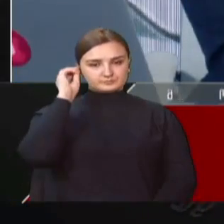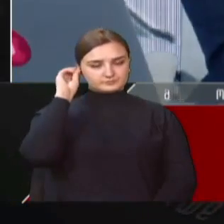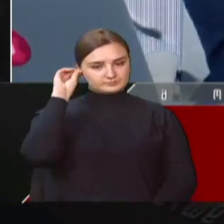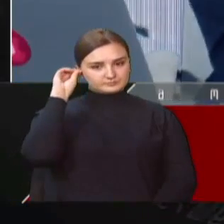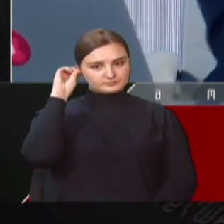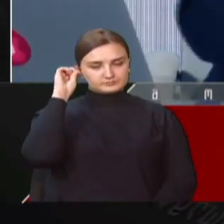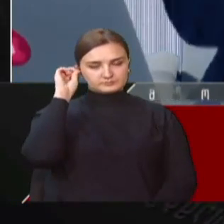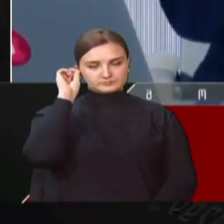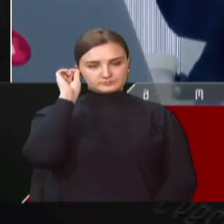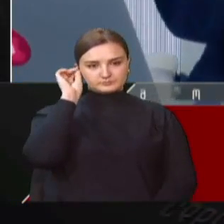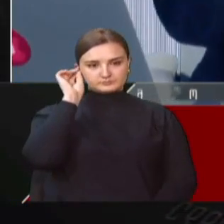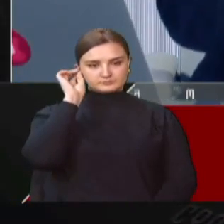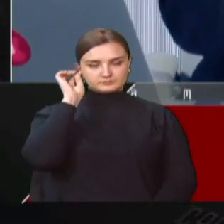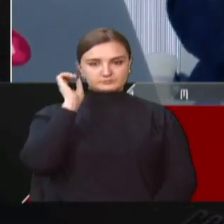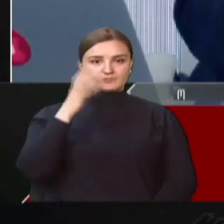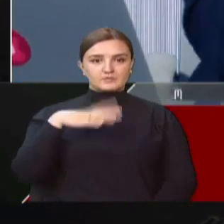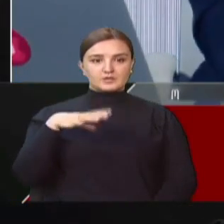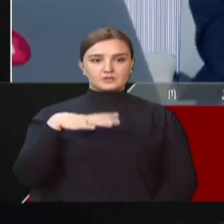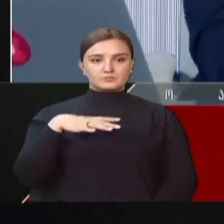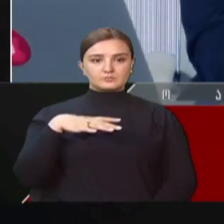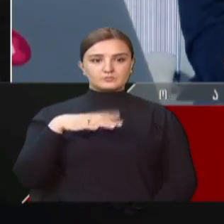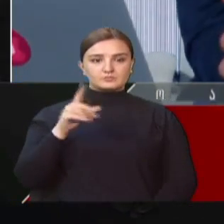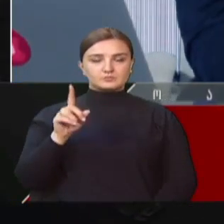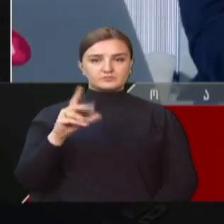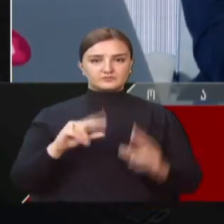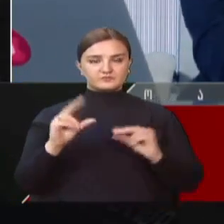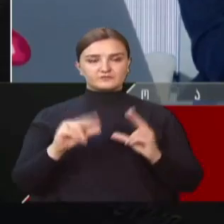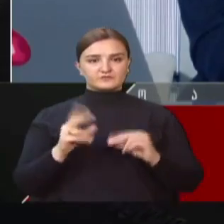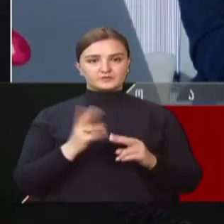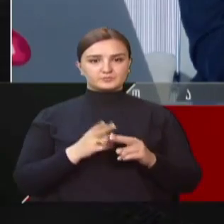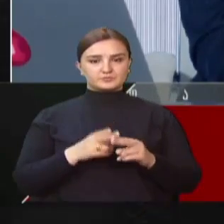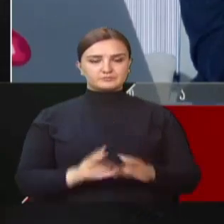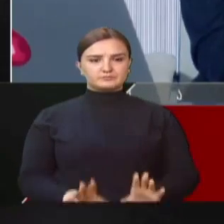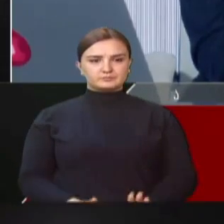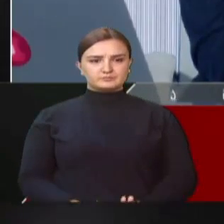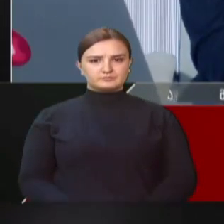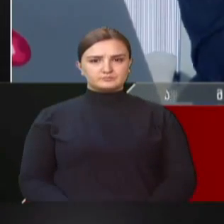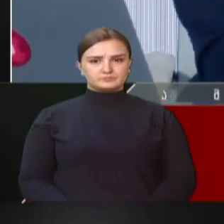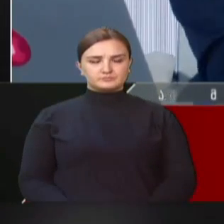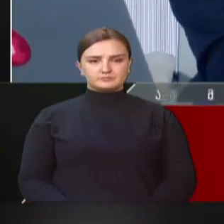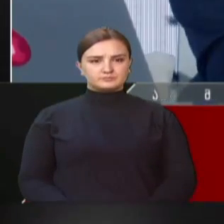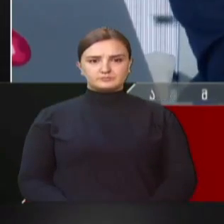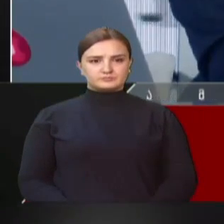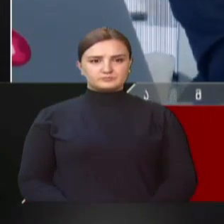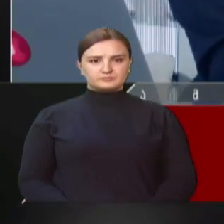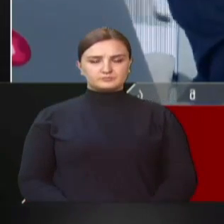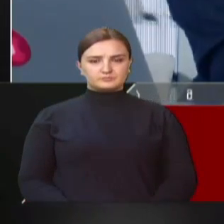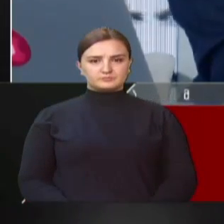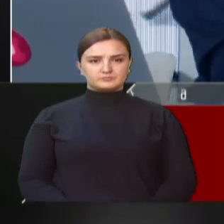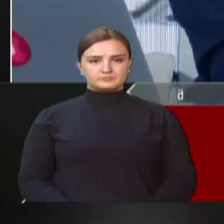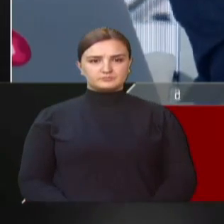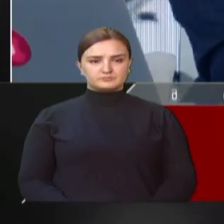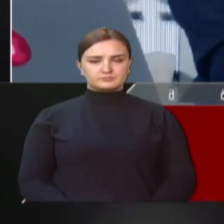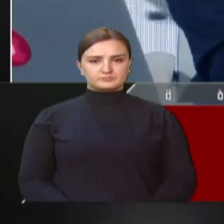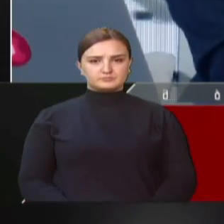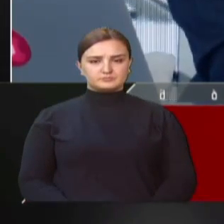ქართული ოცნების არგუმენტები ამ გადაწყვეტილებების დამატებით რისი გაკეთება შეგვიძლია? ახლა ეკონომიკის მინისტრი ბატონო არჩილ, თუ შეიძლება, თუ ამისთვის